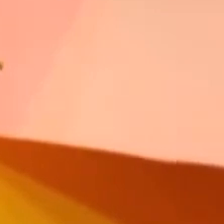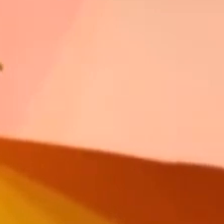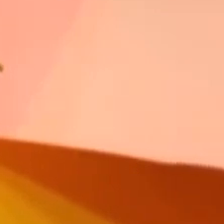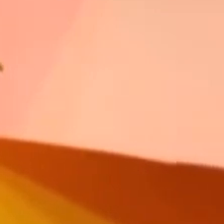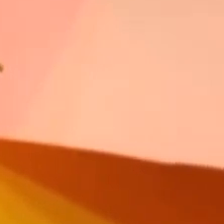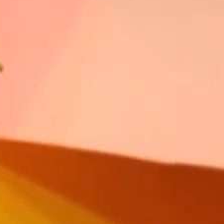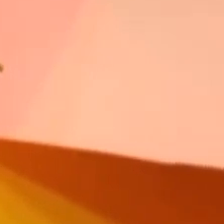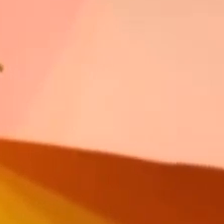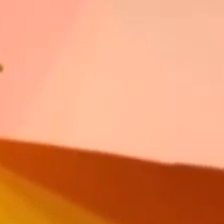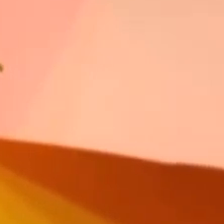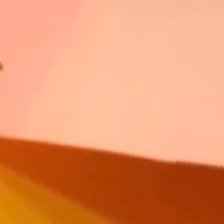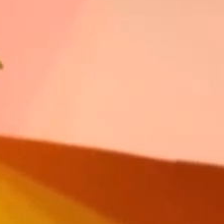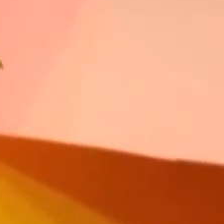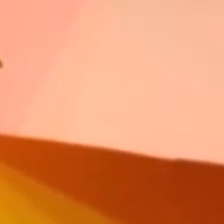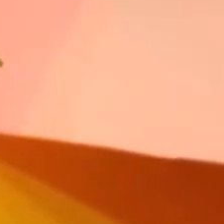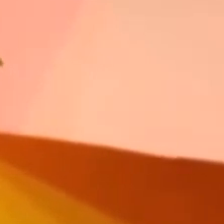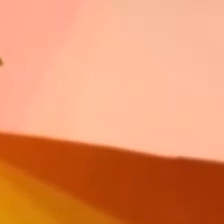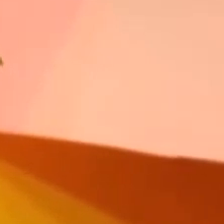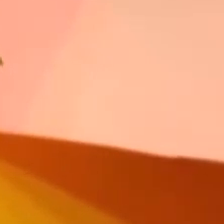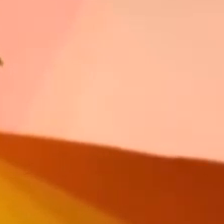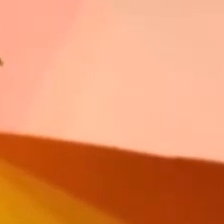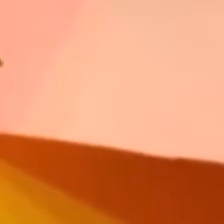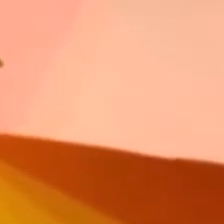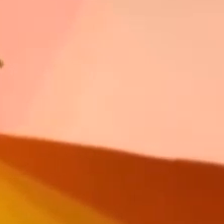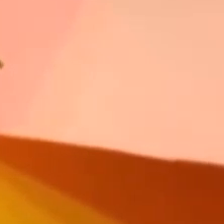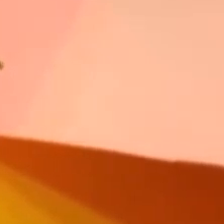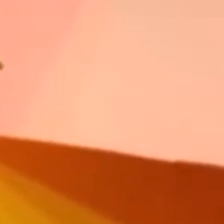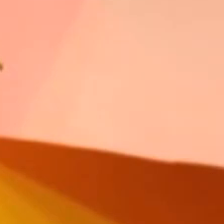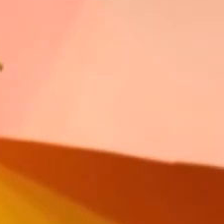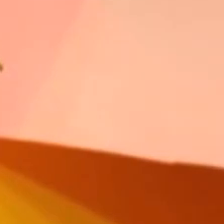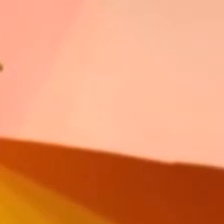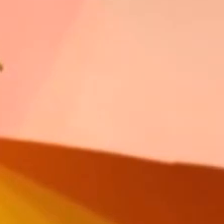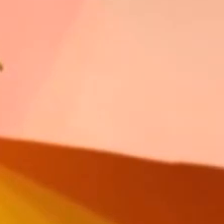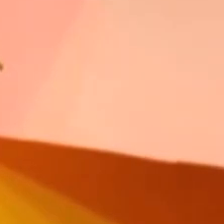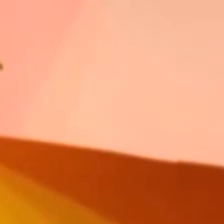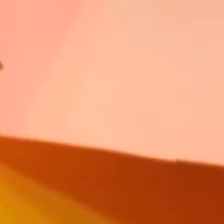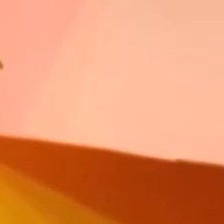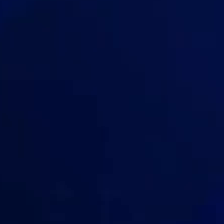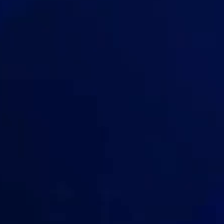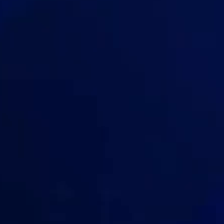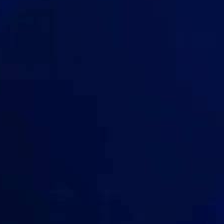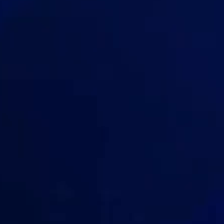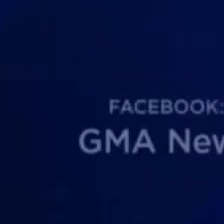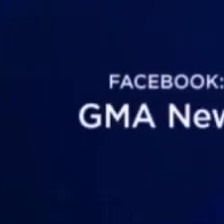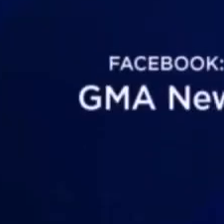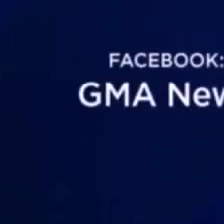maaari kaming masubaybayan sa GMA Pinoy TV at www.gmanews.tv.